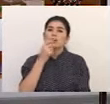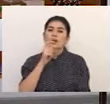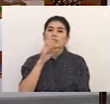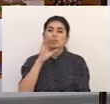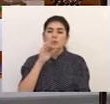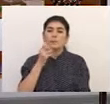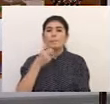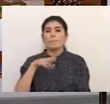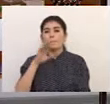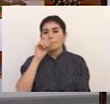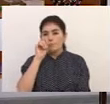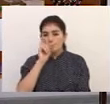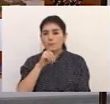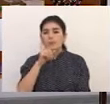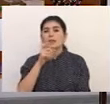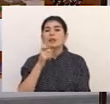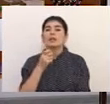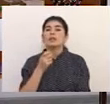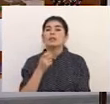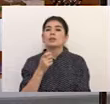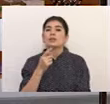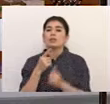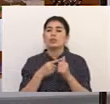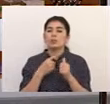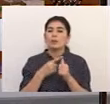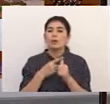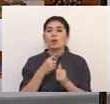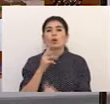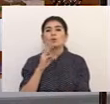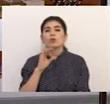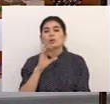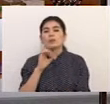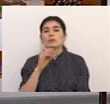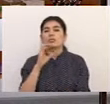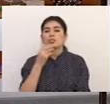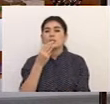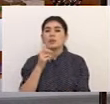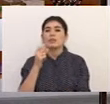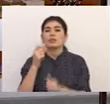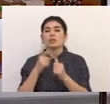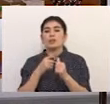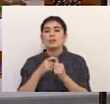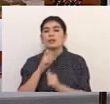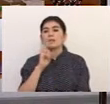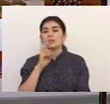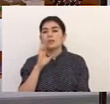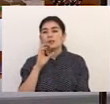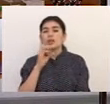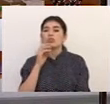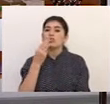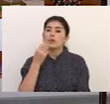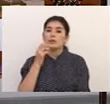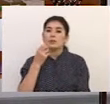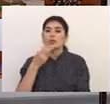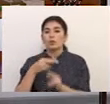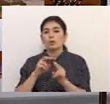ham bilasiz siz. Bundan tashqari ismlarning munosabat shakllari, ya'ni ismlarni kesimga xoslovchi shakllar